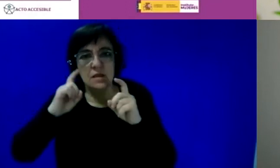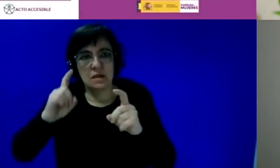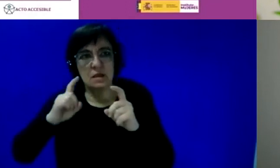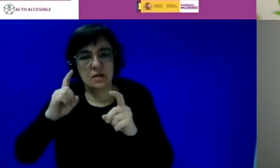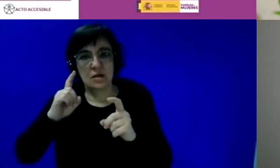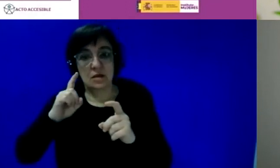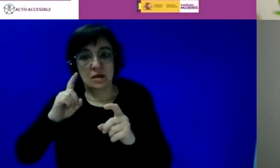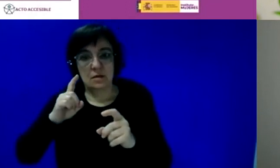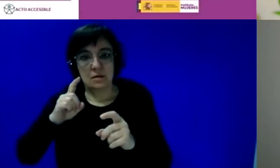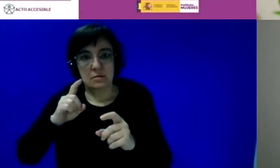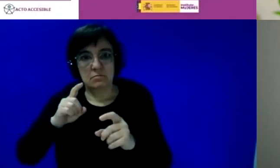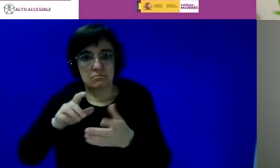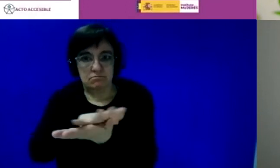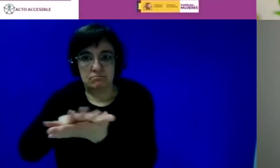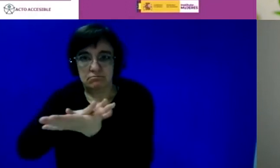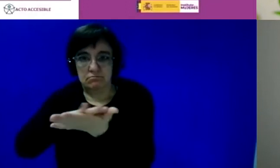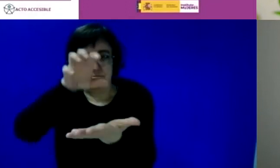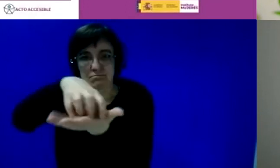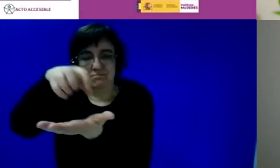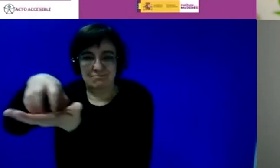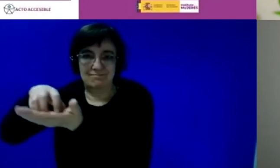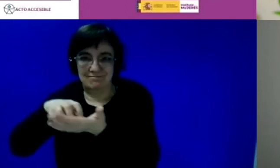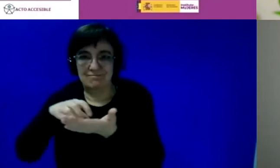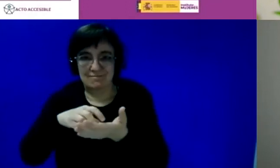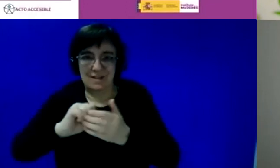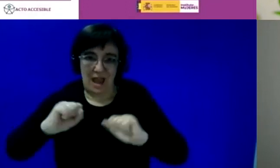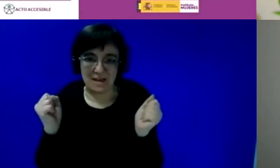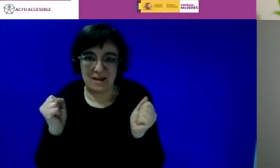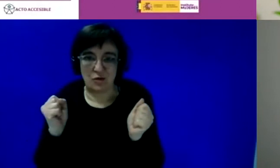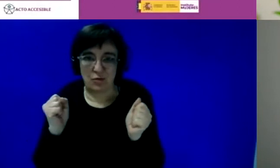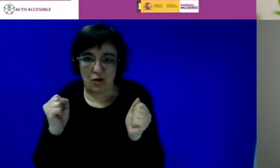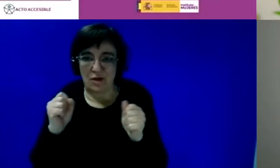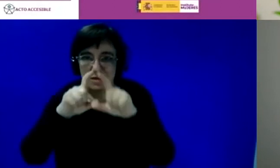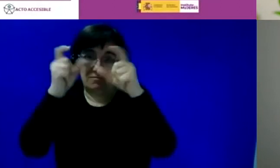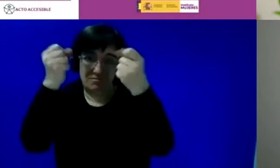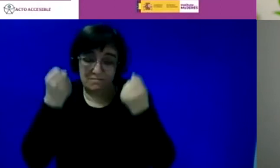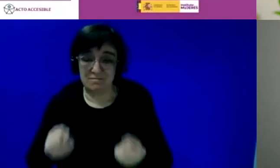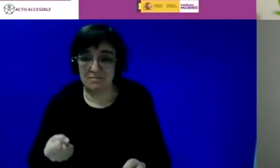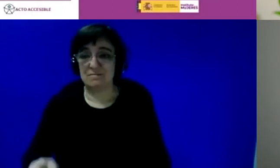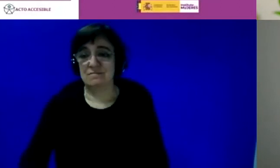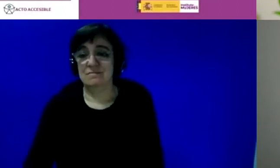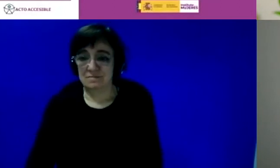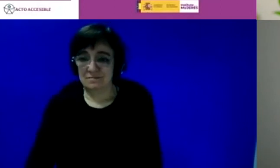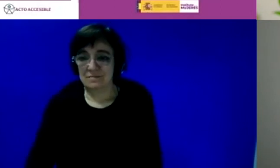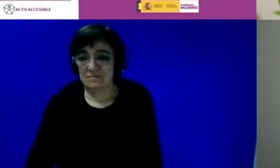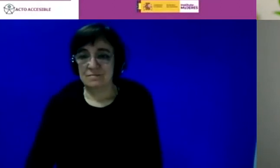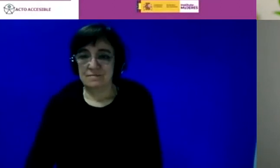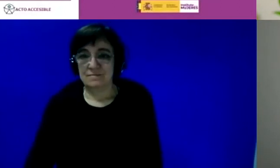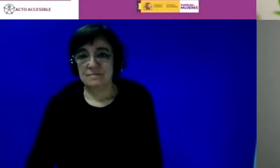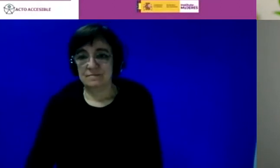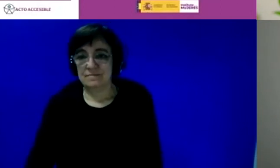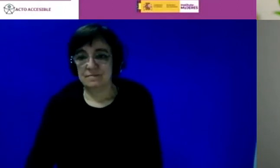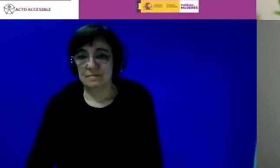Частину дітей ми змогли евакуювати в ваші країни. Ви про це знаєте. These women and